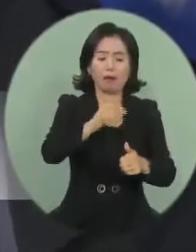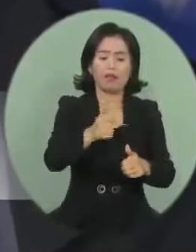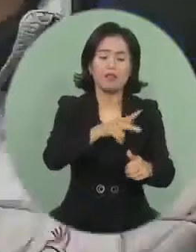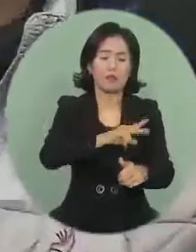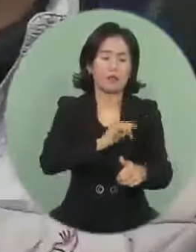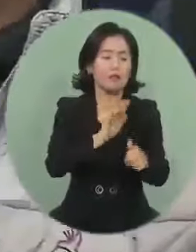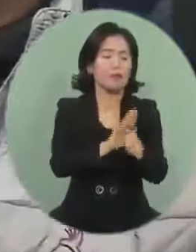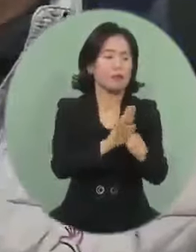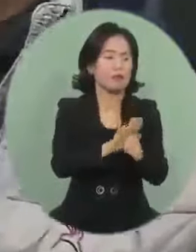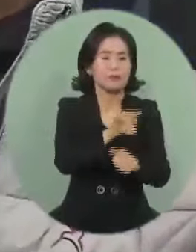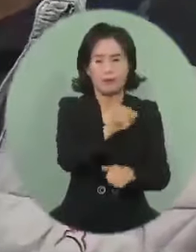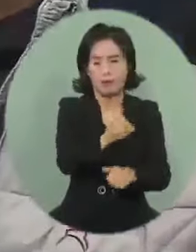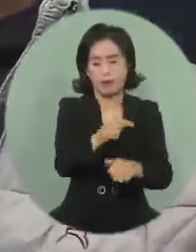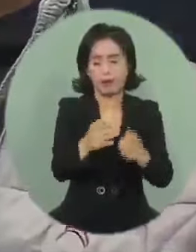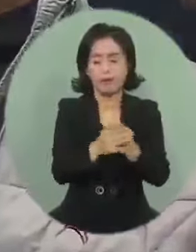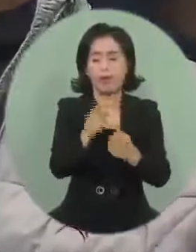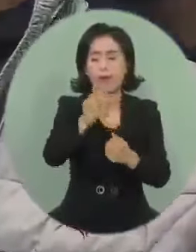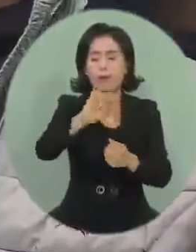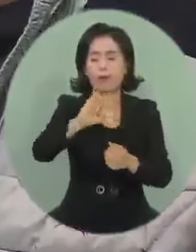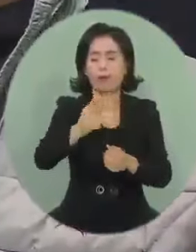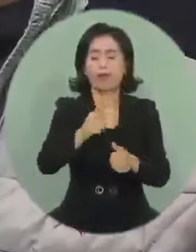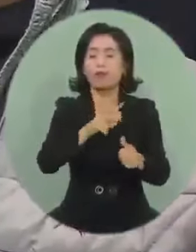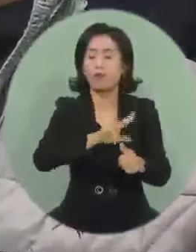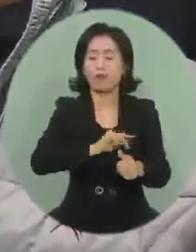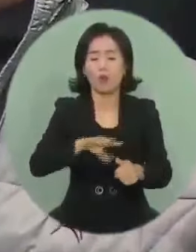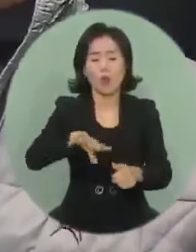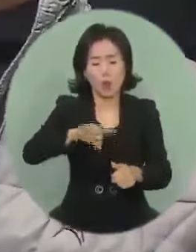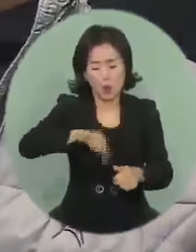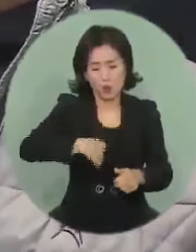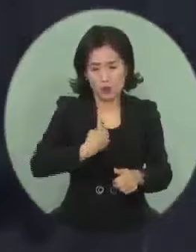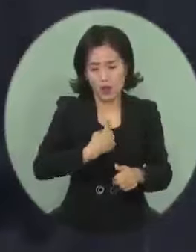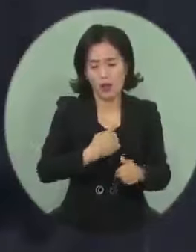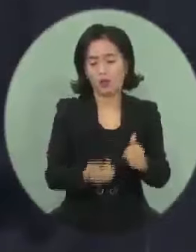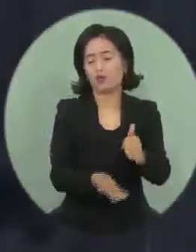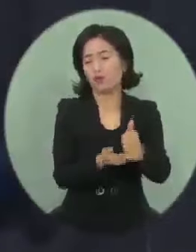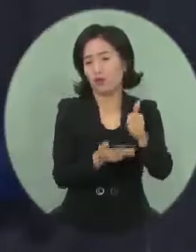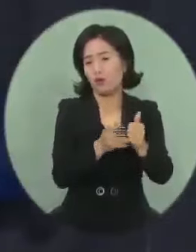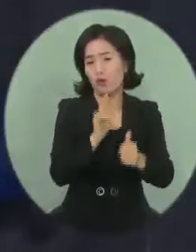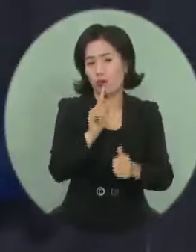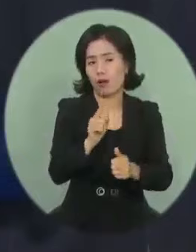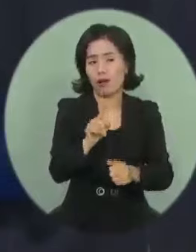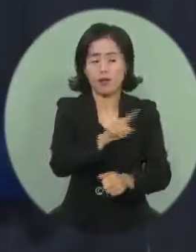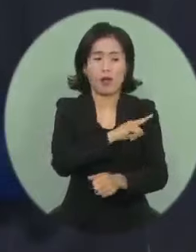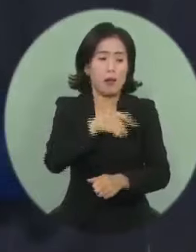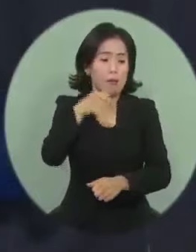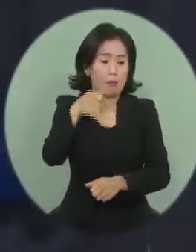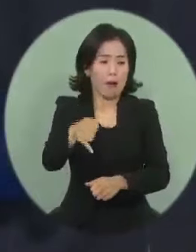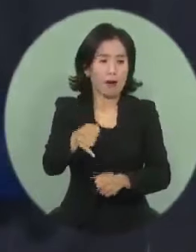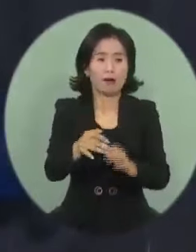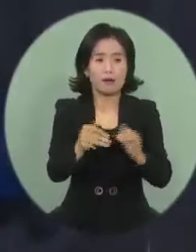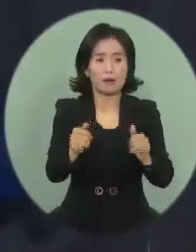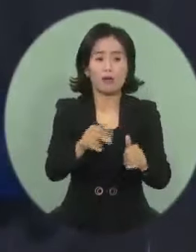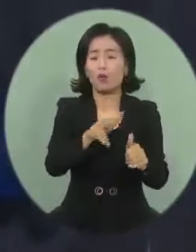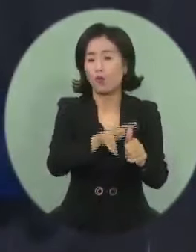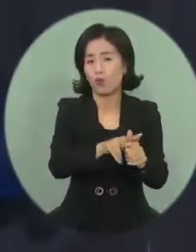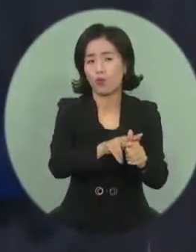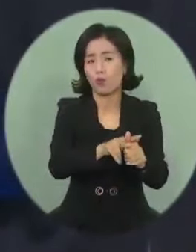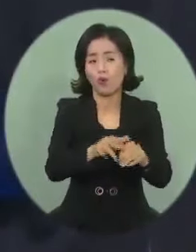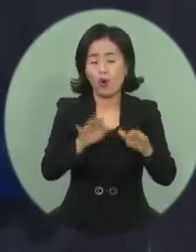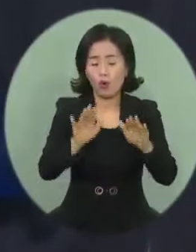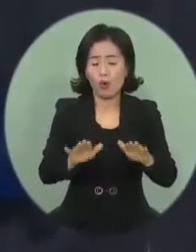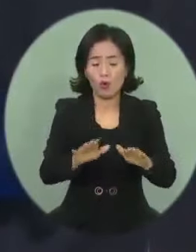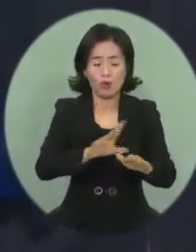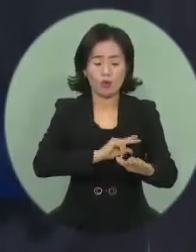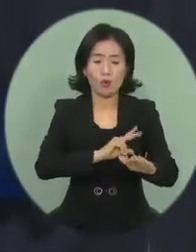것이라며 이럴 거면 차라리 민영배 의원을 단수 공천하라고 비판했습니다. 가장 약체로 평가받고 있는 후보를 현역